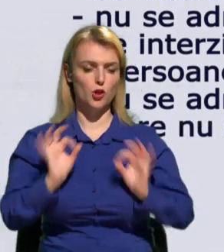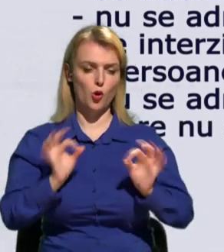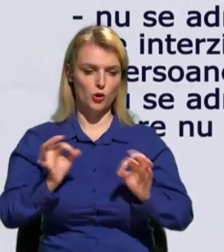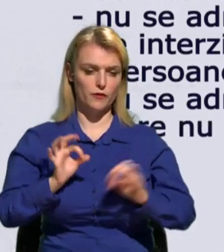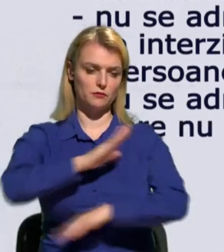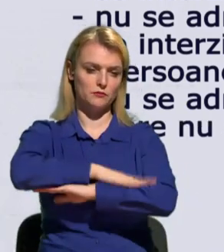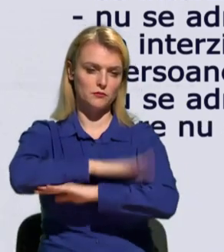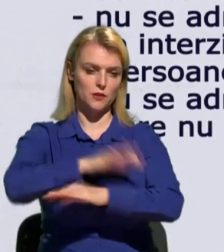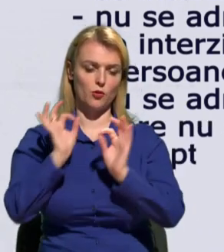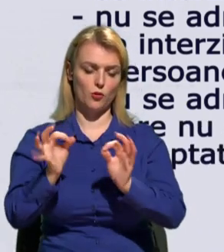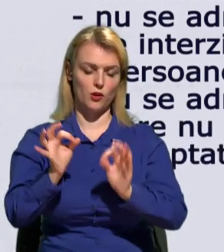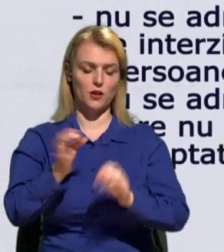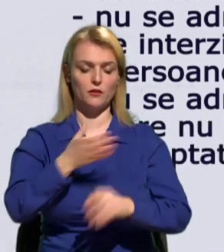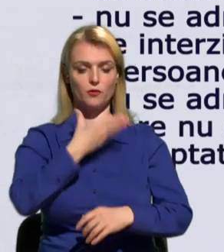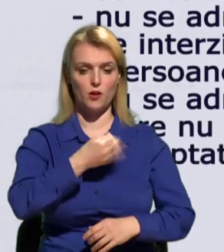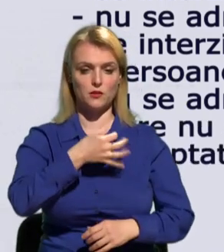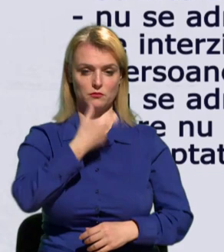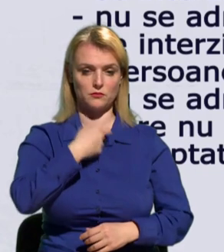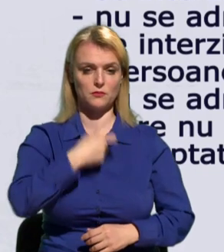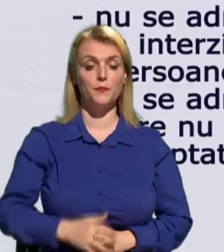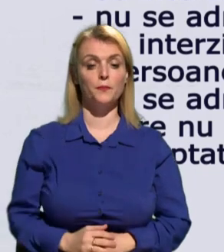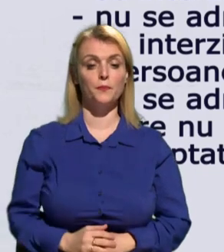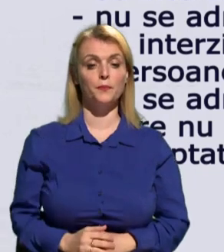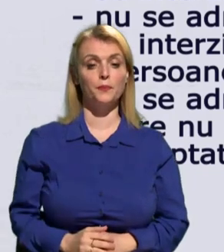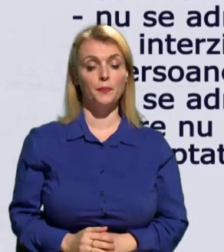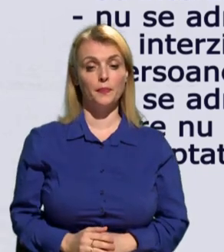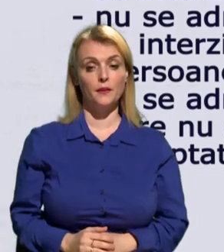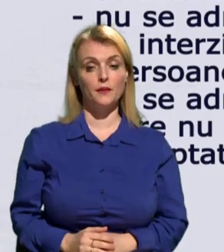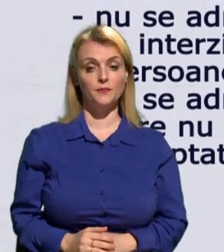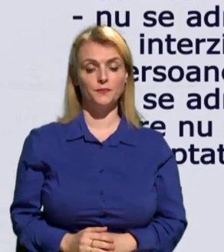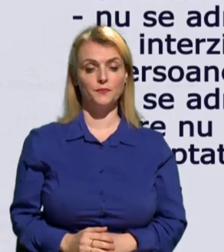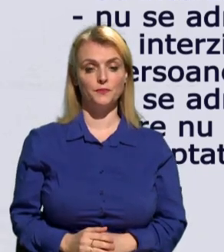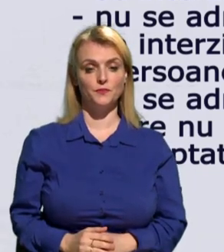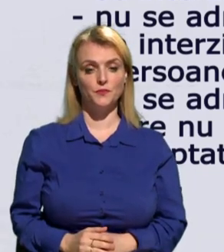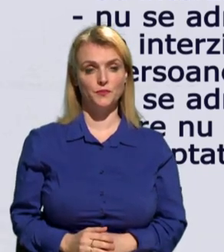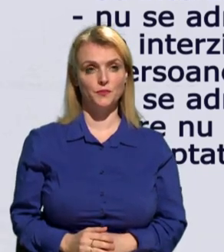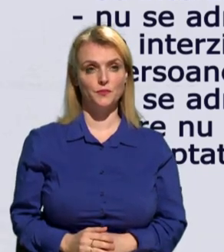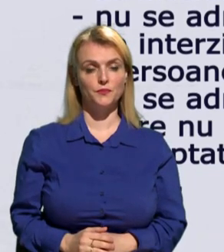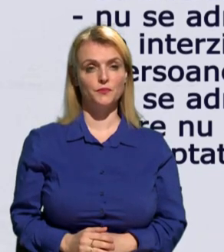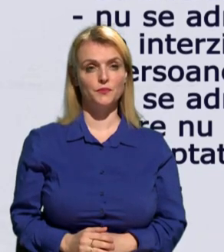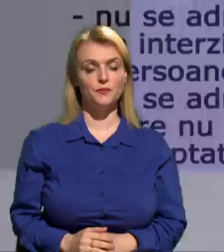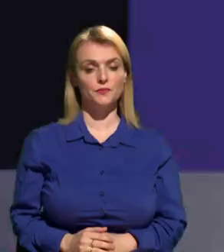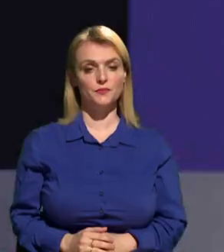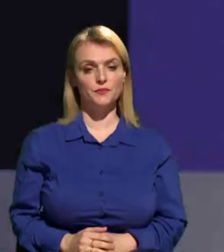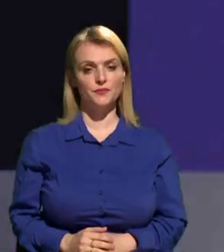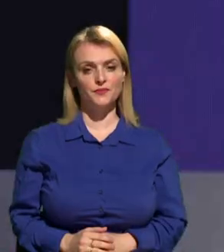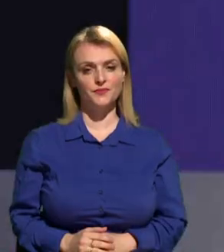de conduită general acceptate într-o societate civilizată, inclusiv ale celor etice.